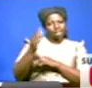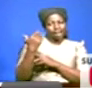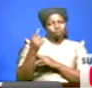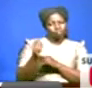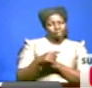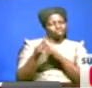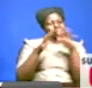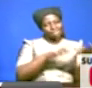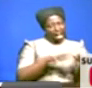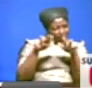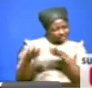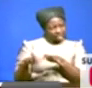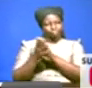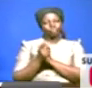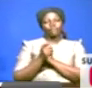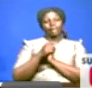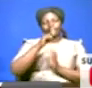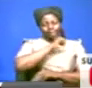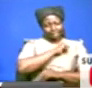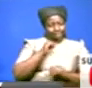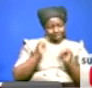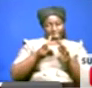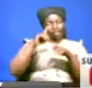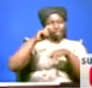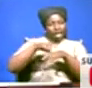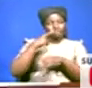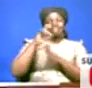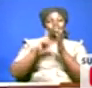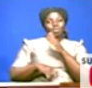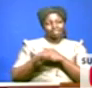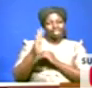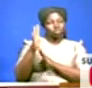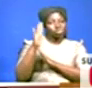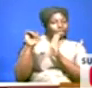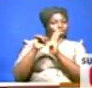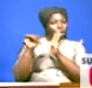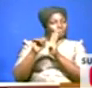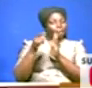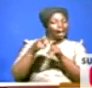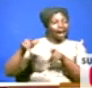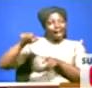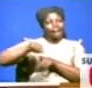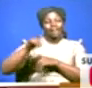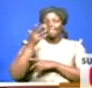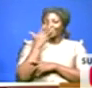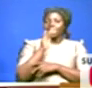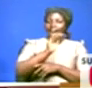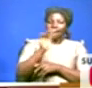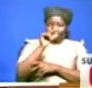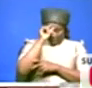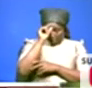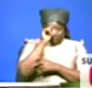Embu Alexander Mundigi alisema visa vya utovu wa usalama katika eneo hilo vimeongezeka na akatoa wito kwa serikali